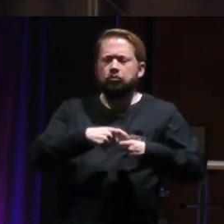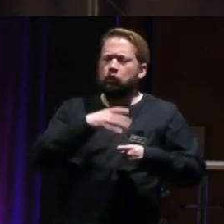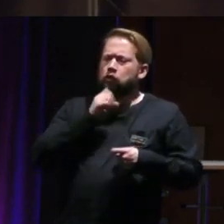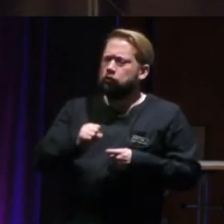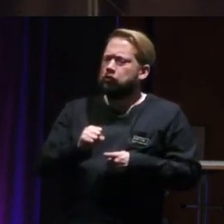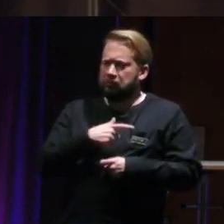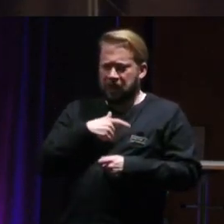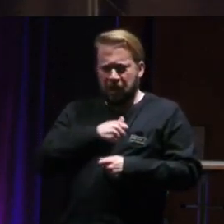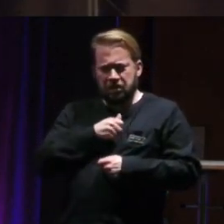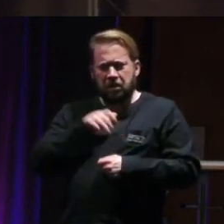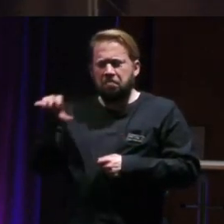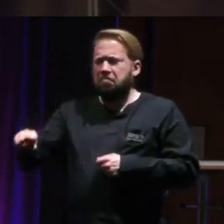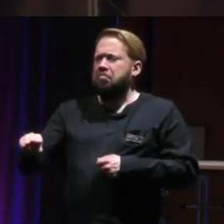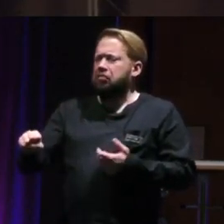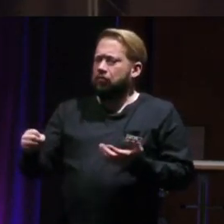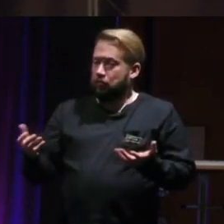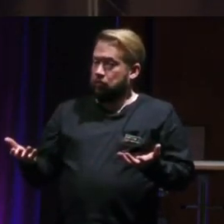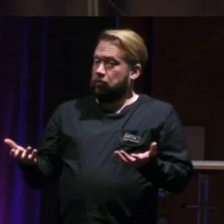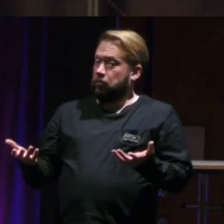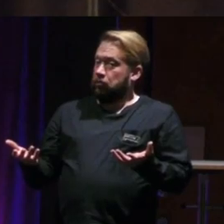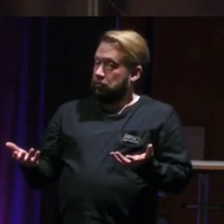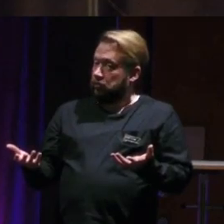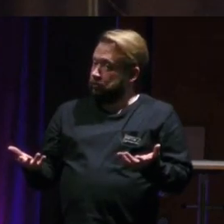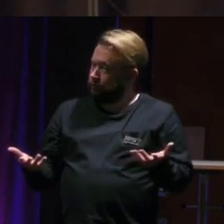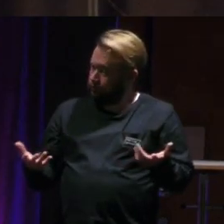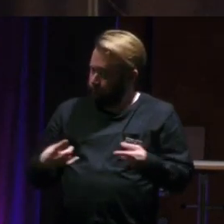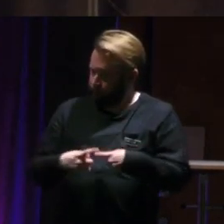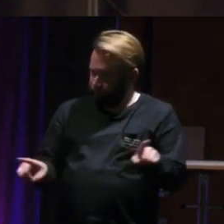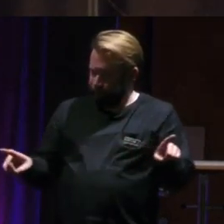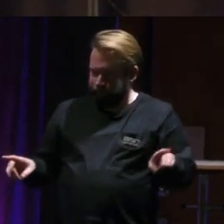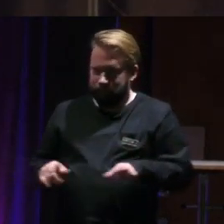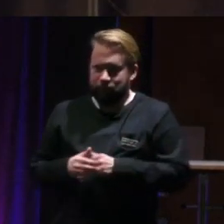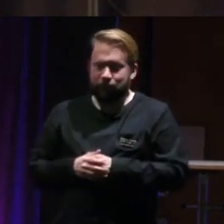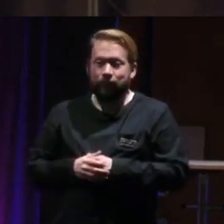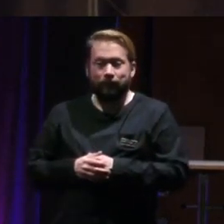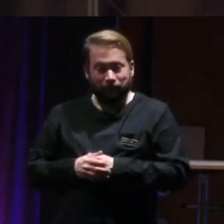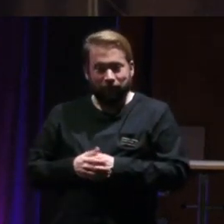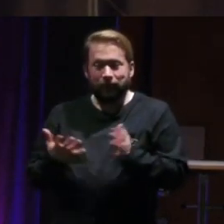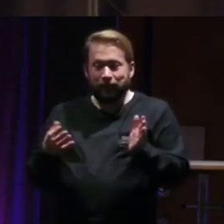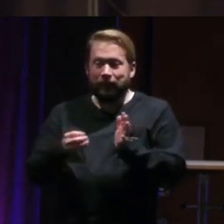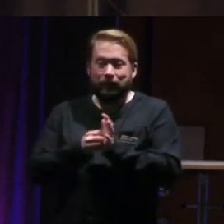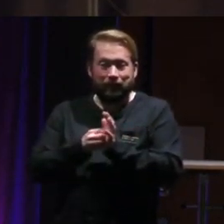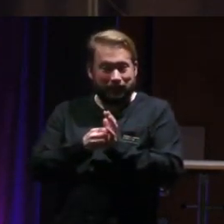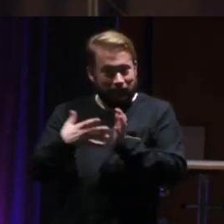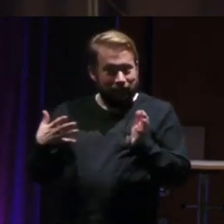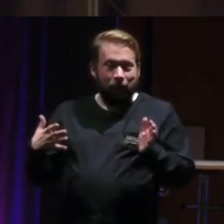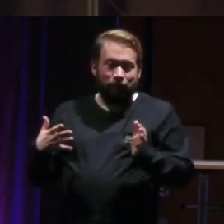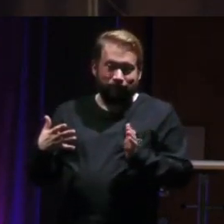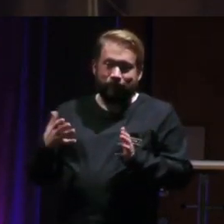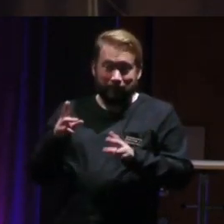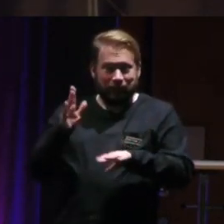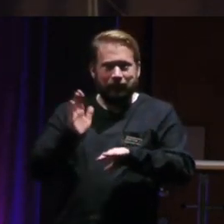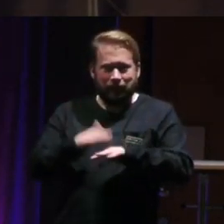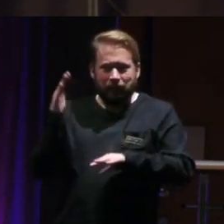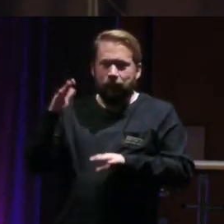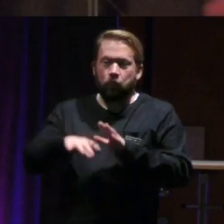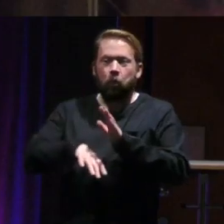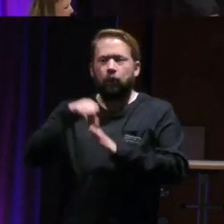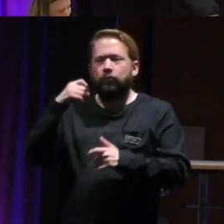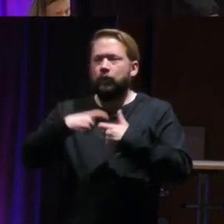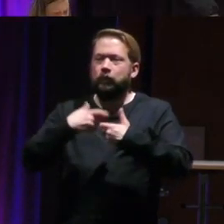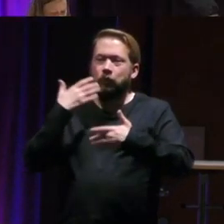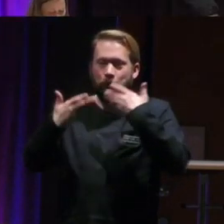possess it, and that's why I'm here. Yeah, and that's why this is so dangerous to sing this song in Russia. Please,